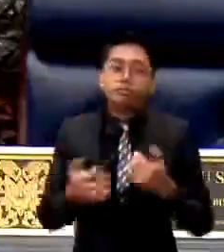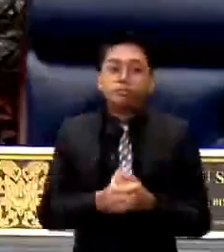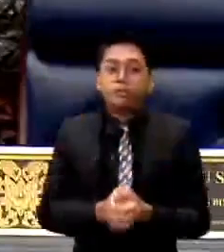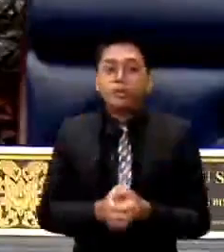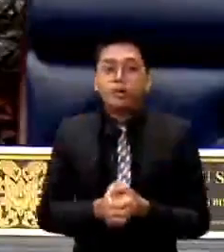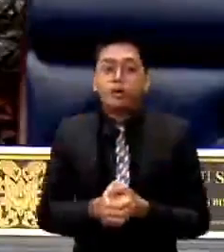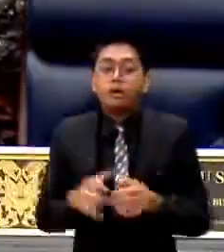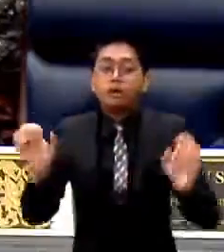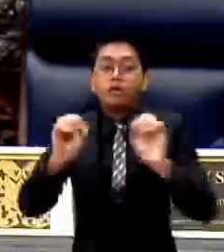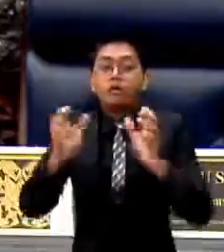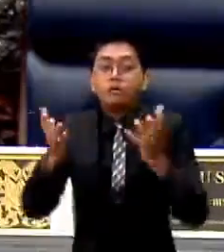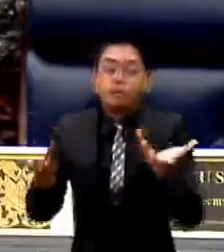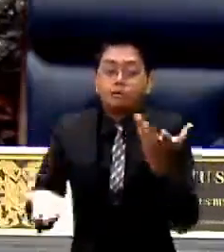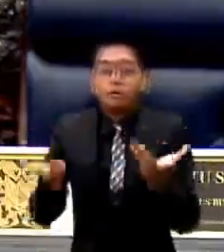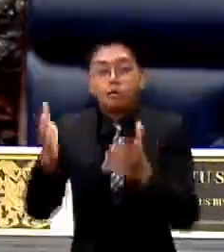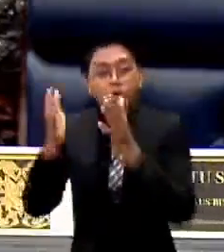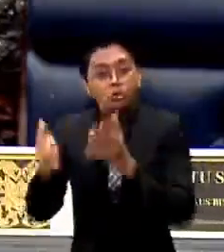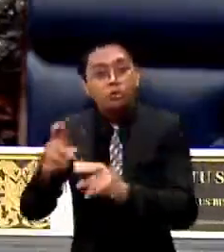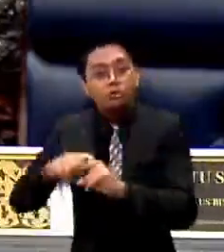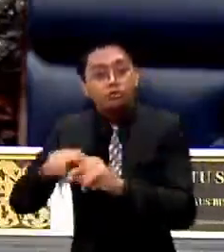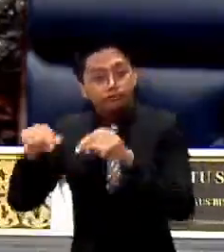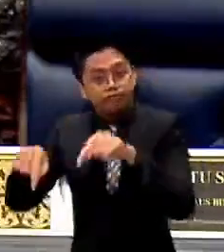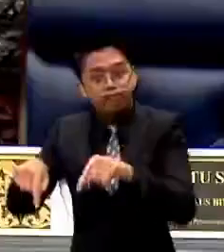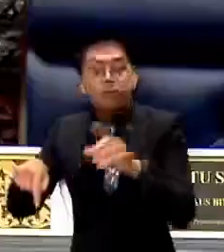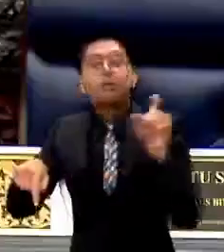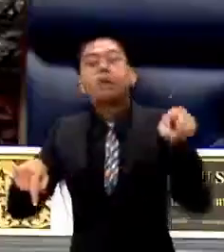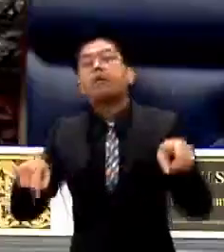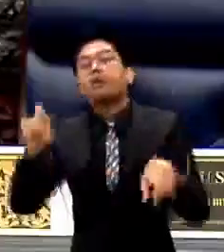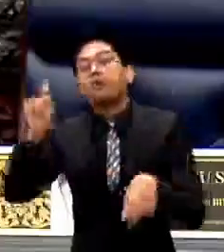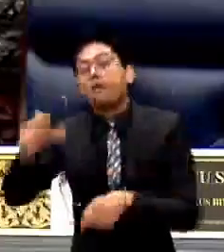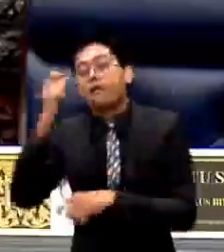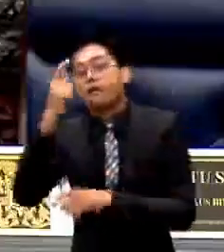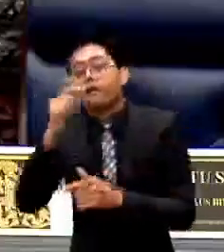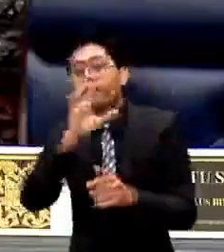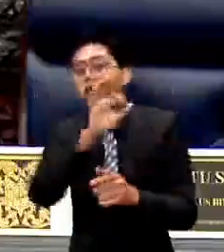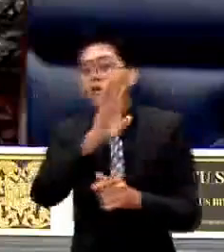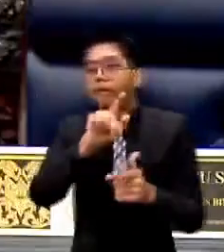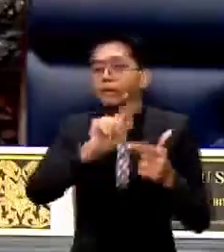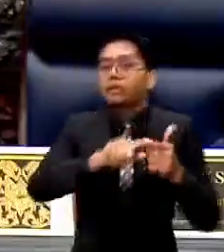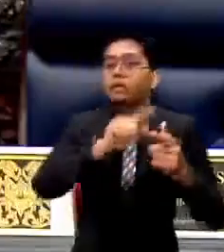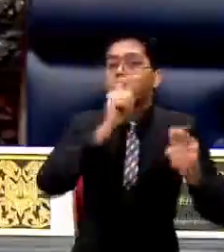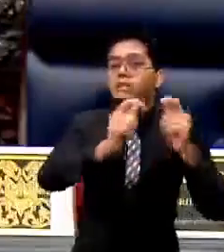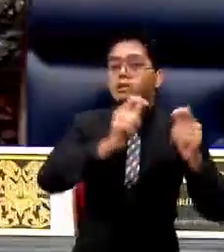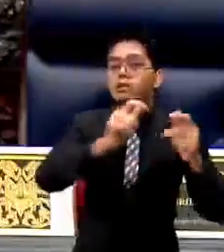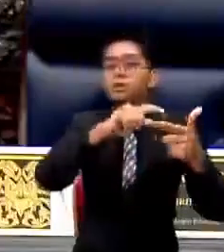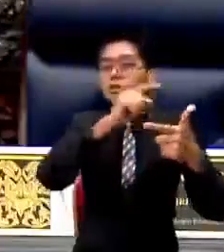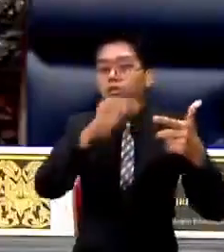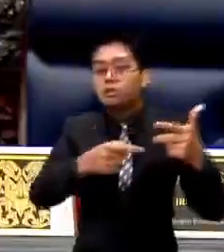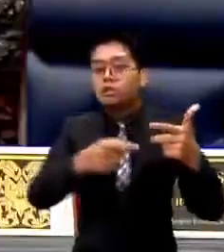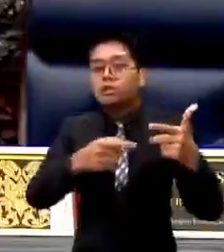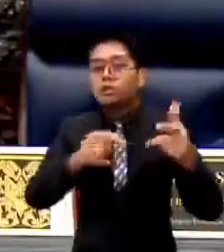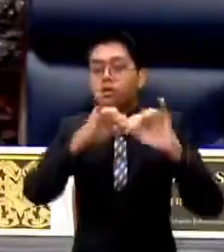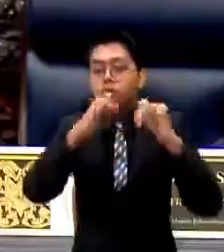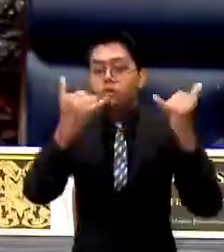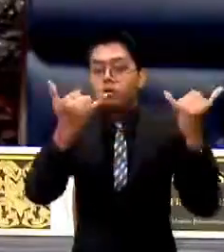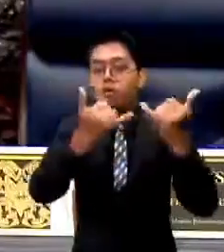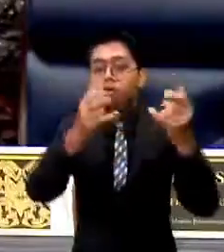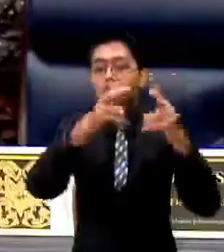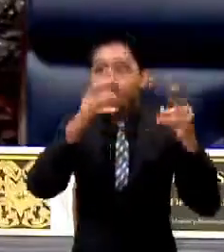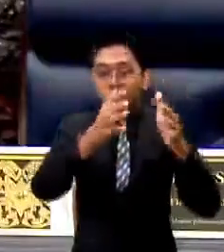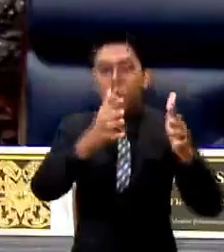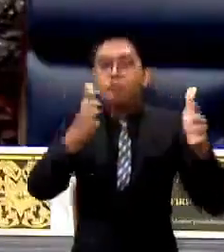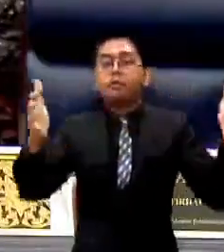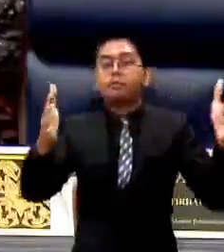duduk di sebelah sini yang berhormat perlu faham Facebook tiktok mereka sebagaiil Syarikat yang begitu besar